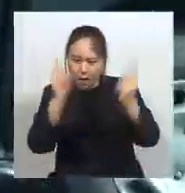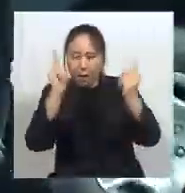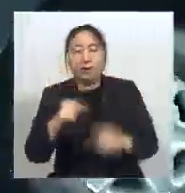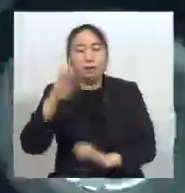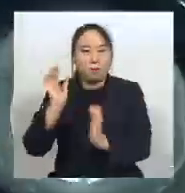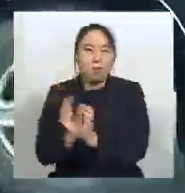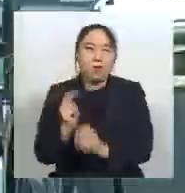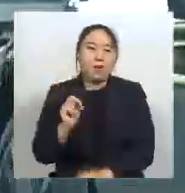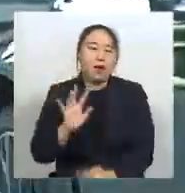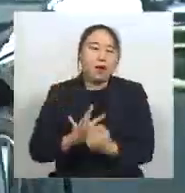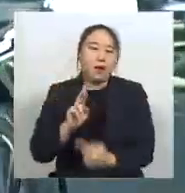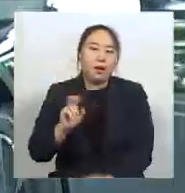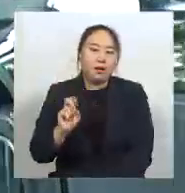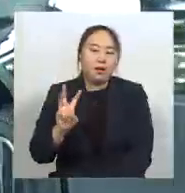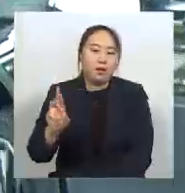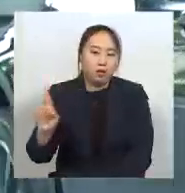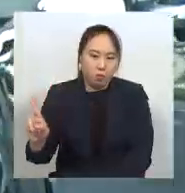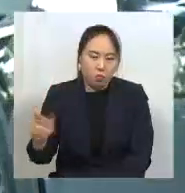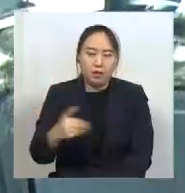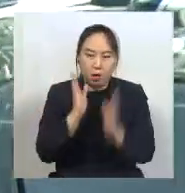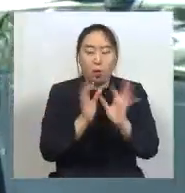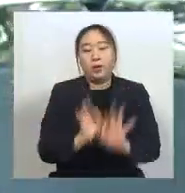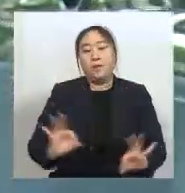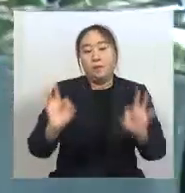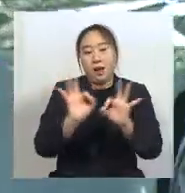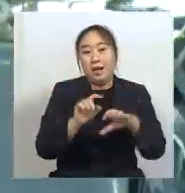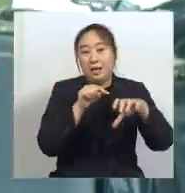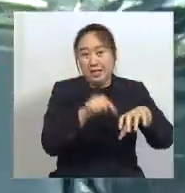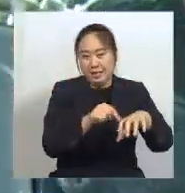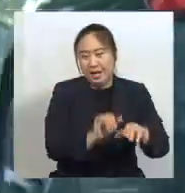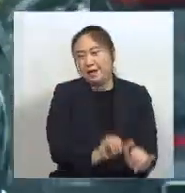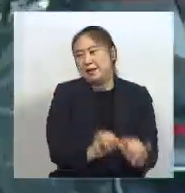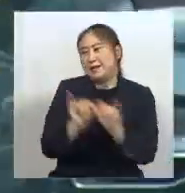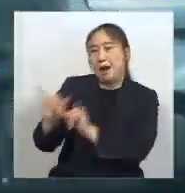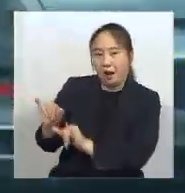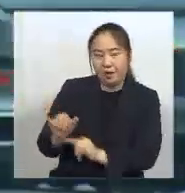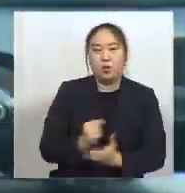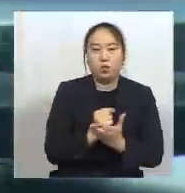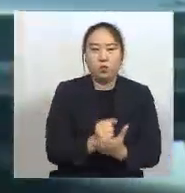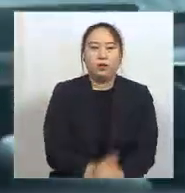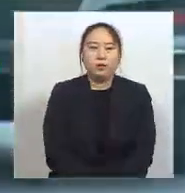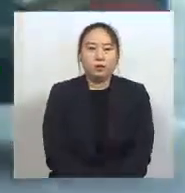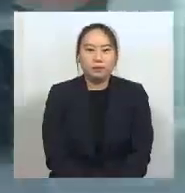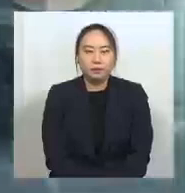รศวร261และการช่วยเหลือบุคคลสำคัญออกจากพื้นที่การประชุม